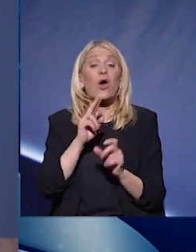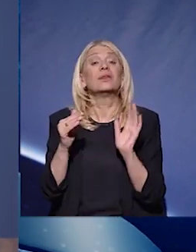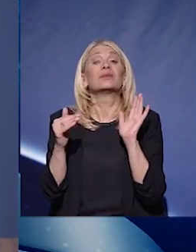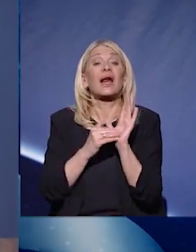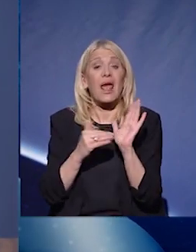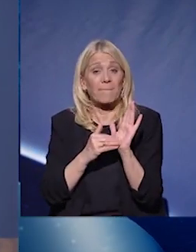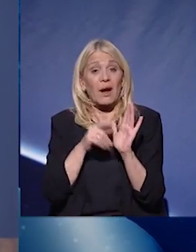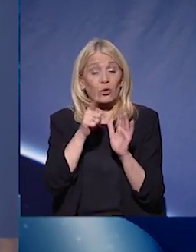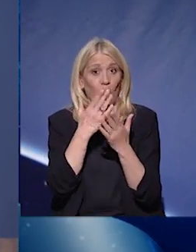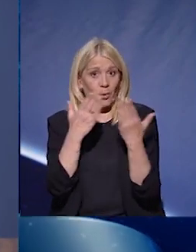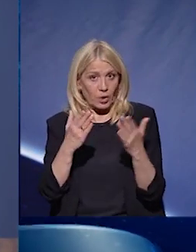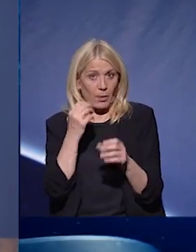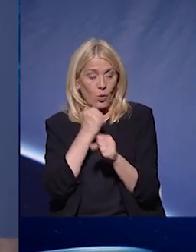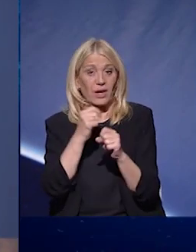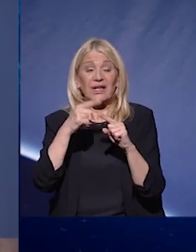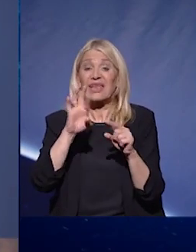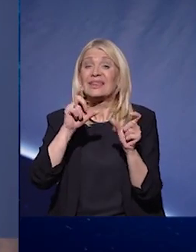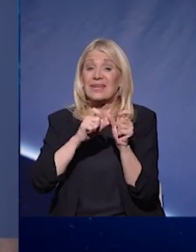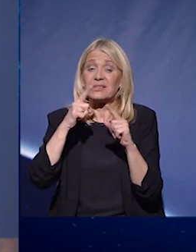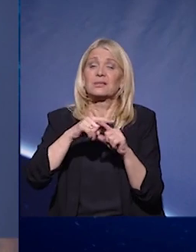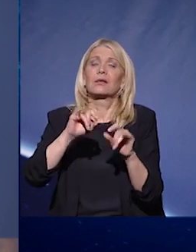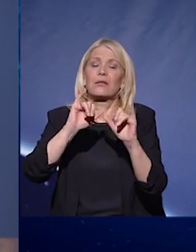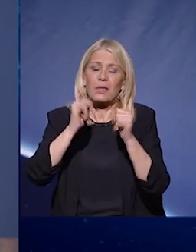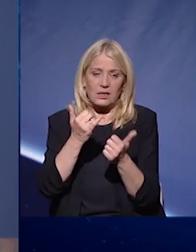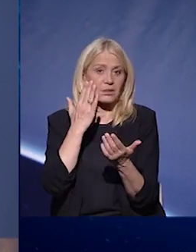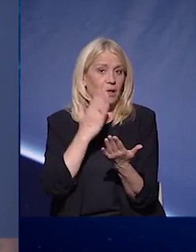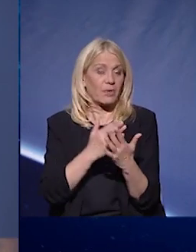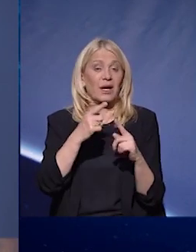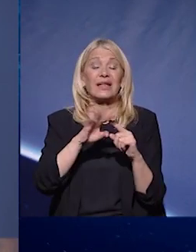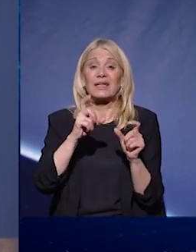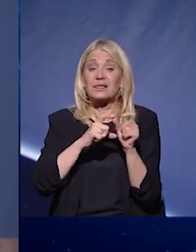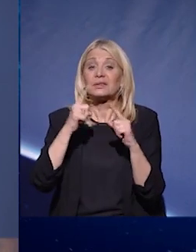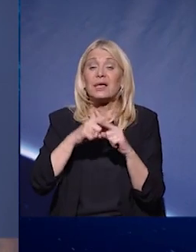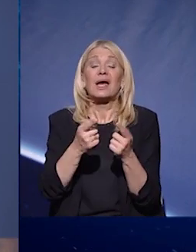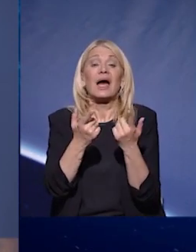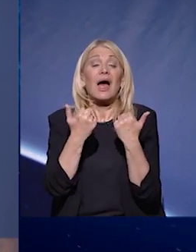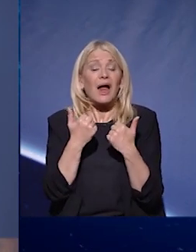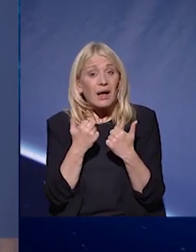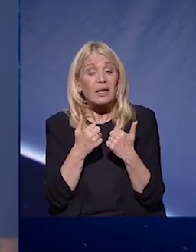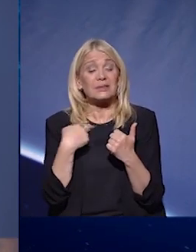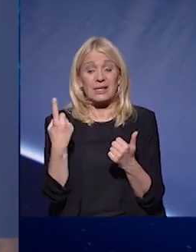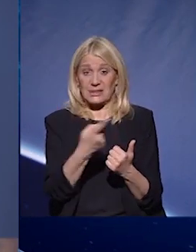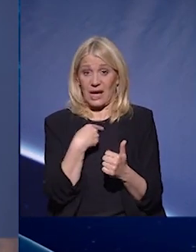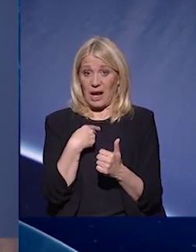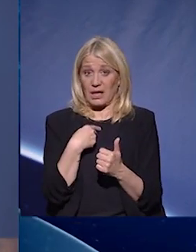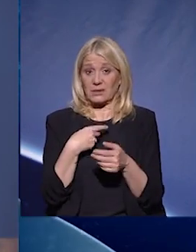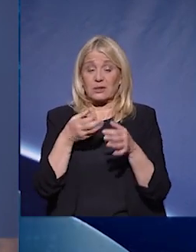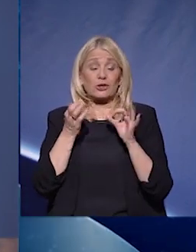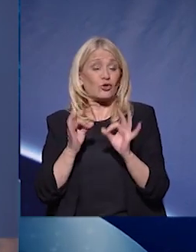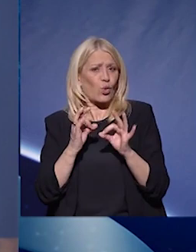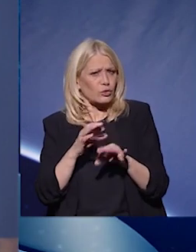trebale po tom modelu da se testiraju, one i jesu bile testirane, ali se za nas sa stručnog